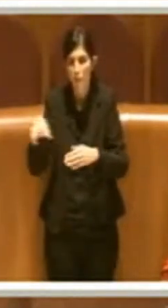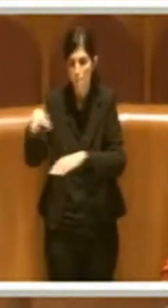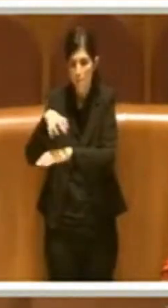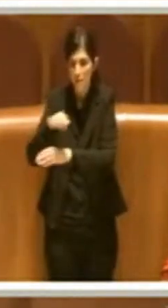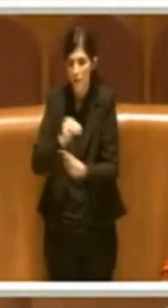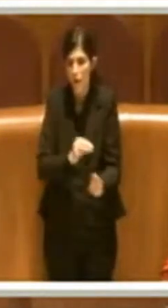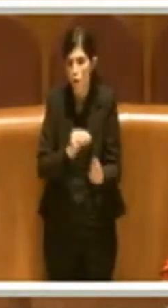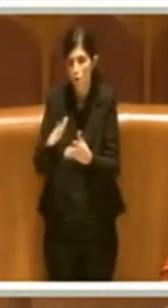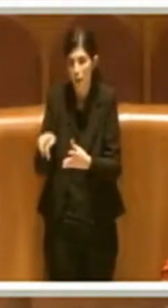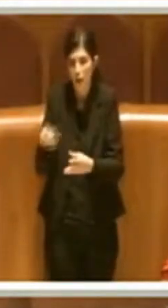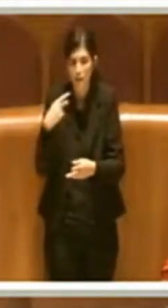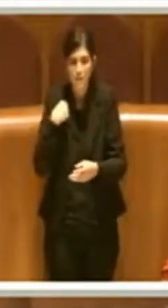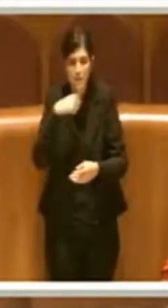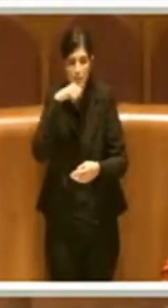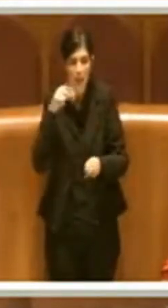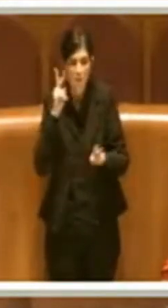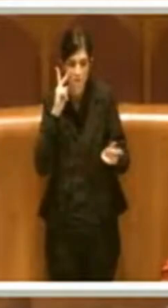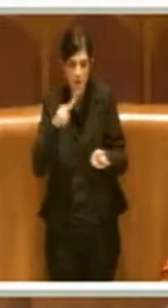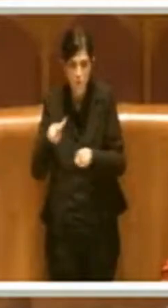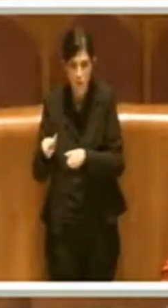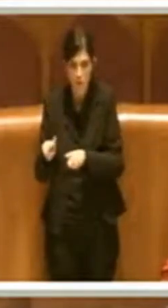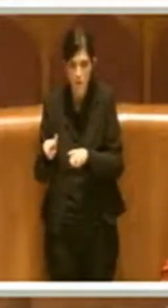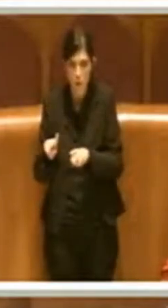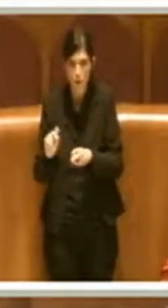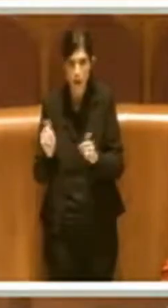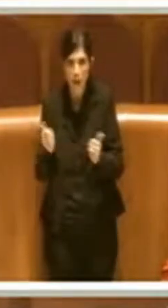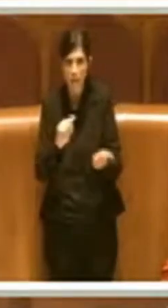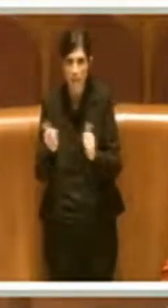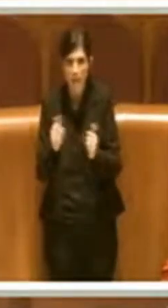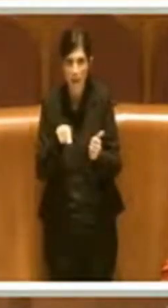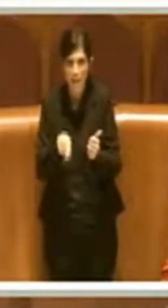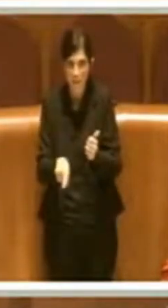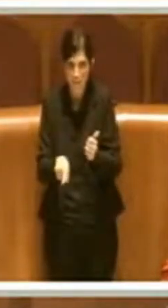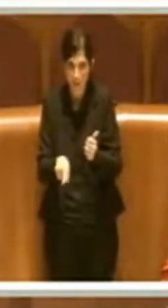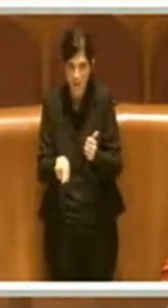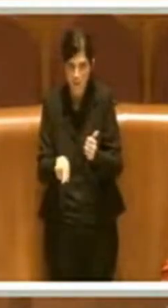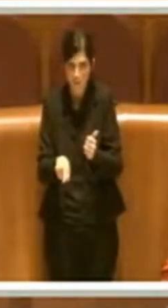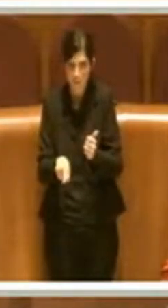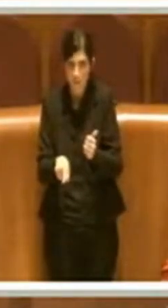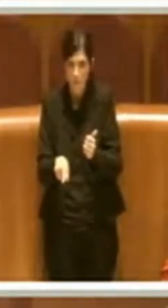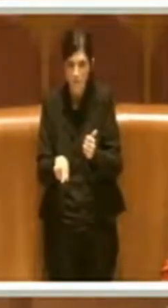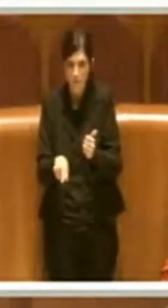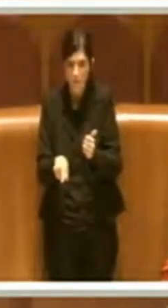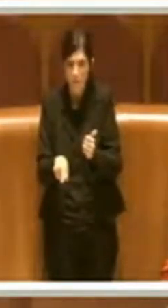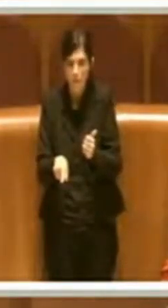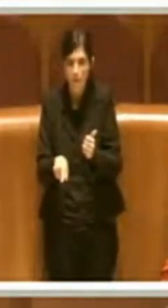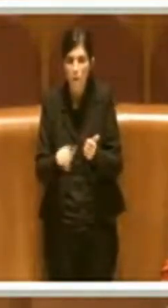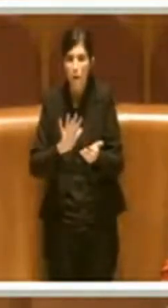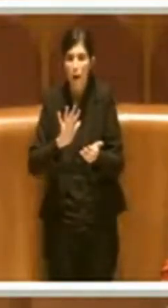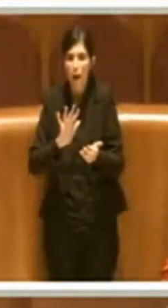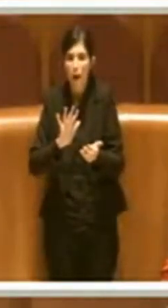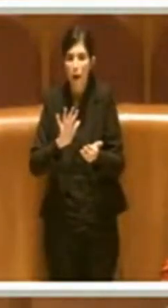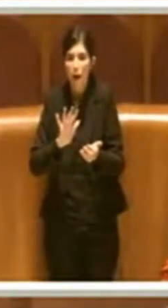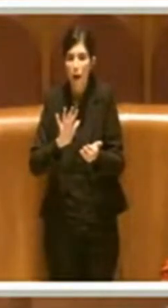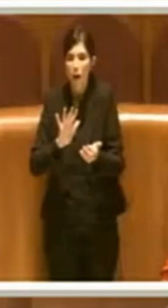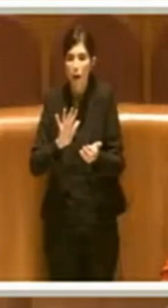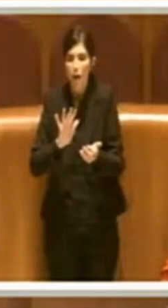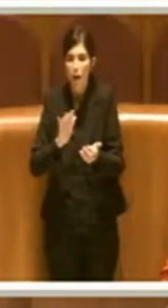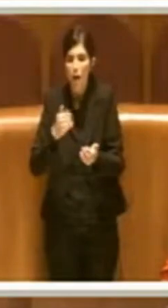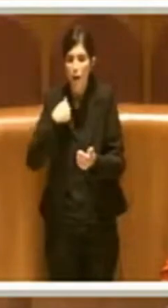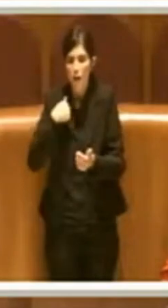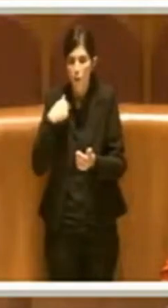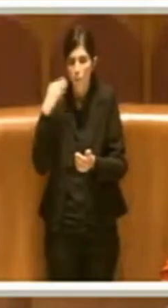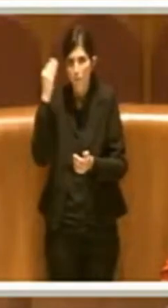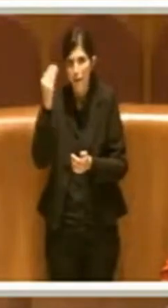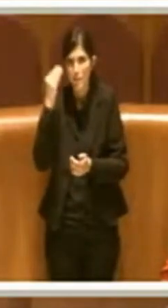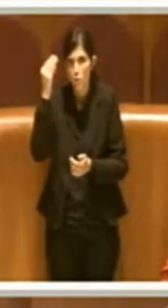ovvero fare una valutazione anche delle alternative e motivare perché poi si sceglie quel tracciato. Ovviamente sulla bontà del tracciato penso che